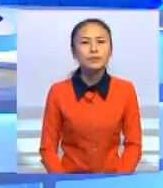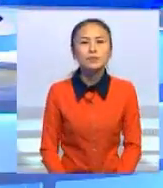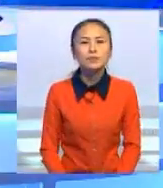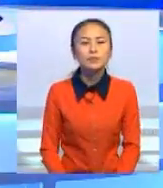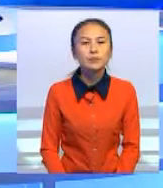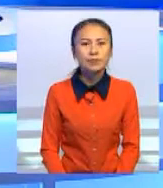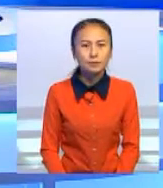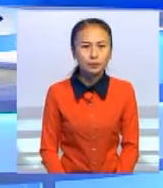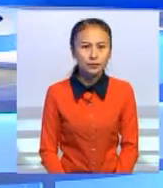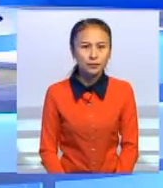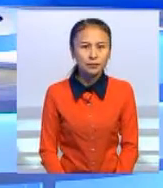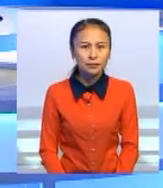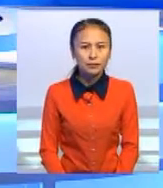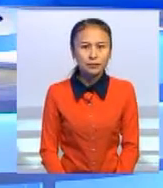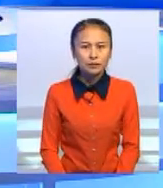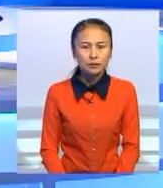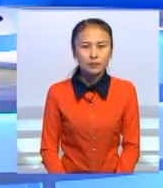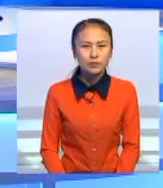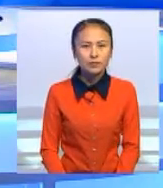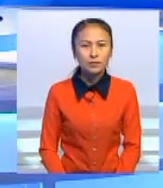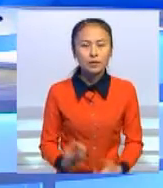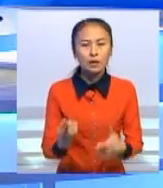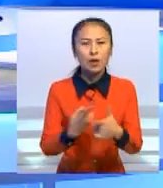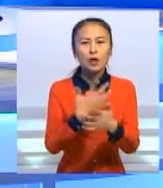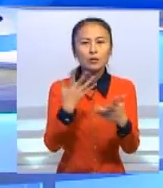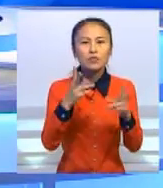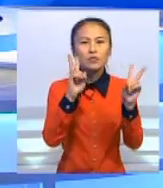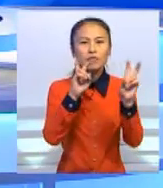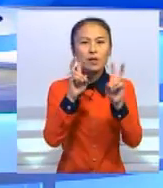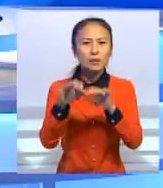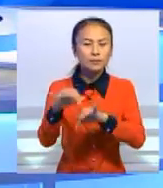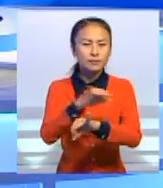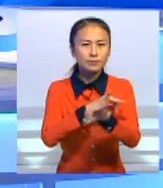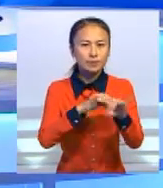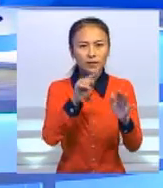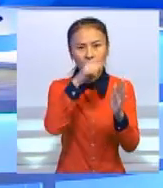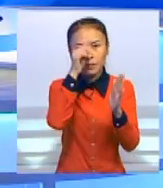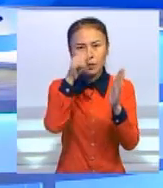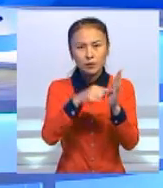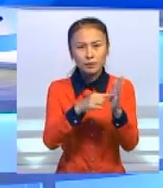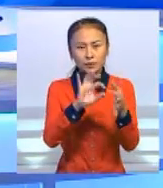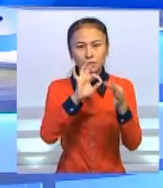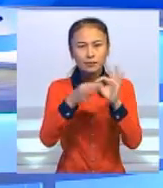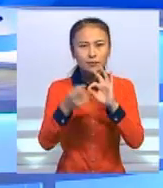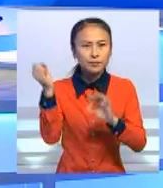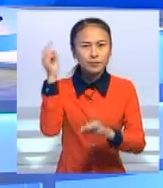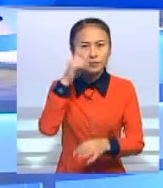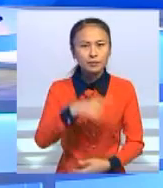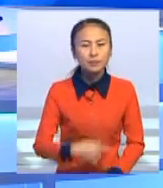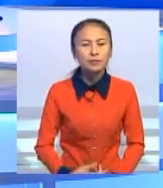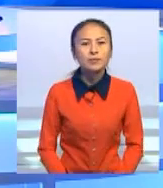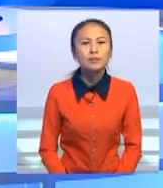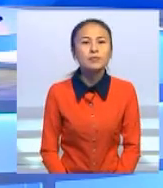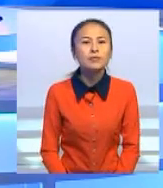тұрған әріптесім Әсел Тумашқызы шарада көтерілген тақырыптар туралы айтып береді. Әсел, сөз кезегі